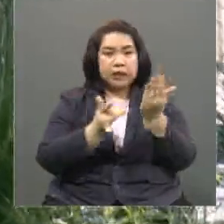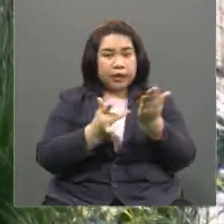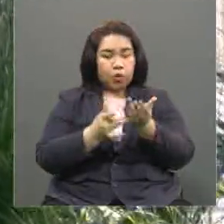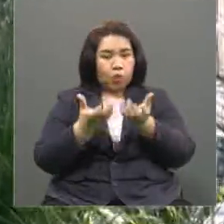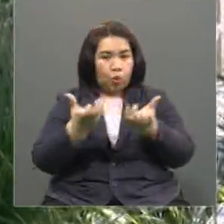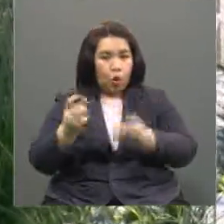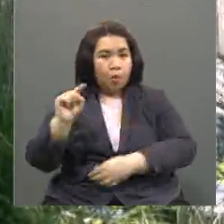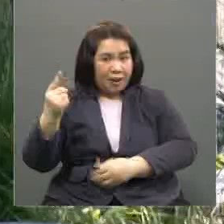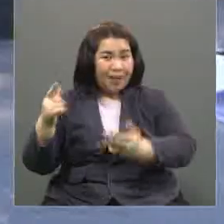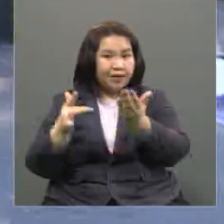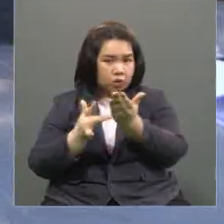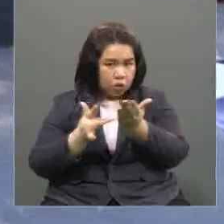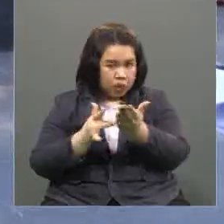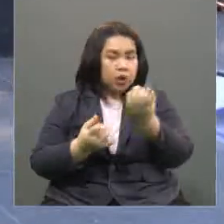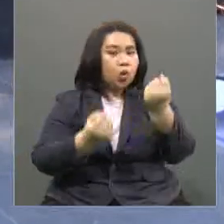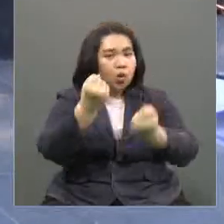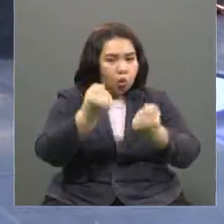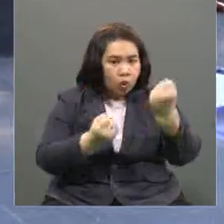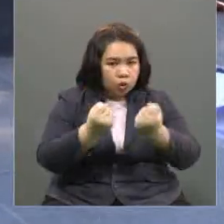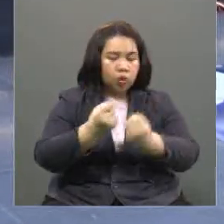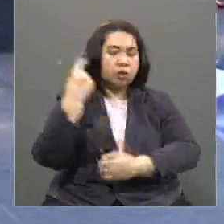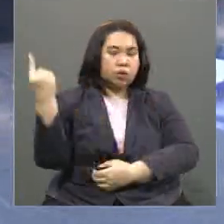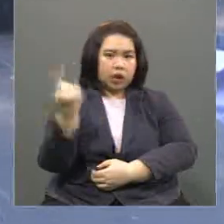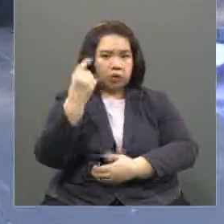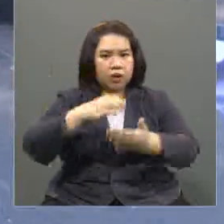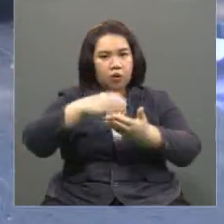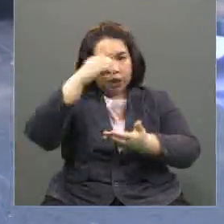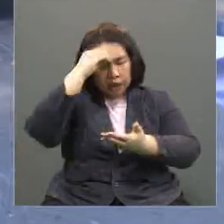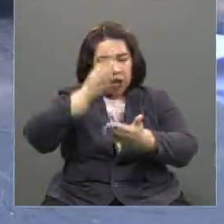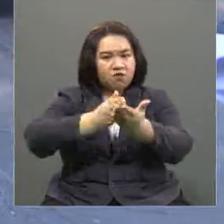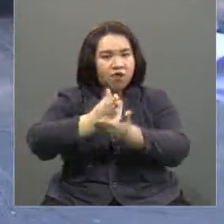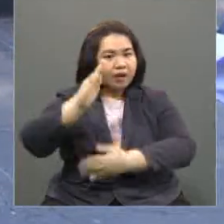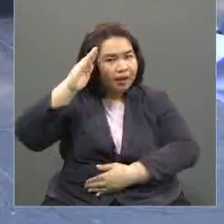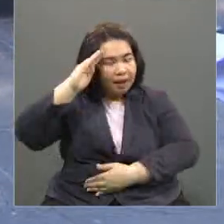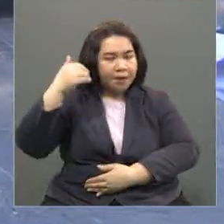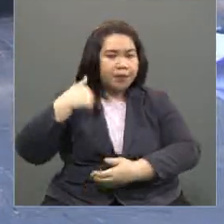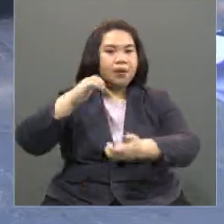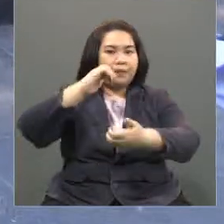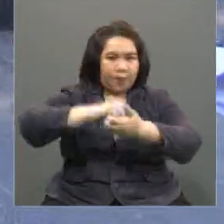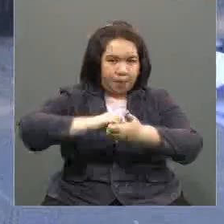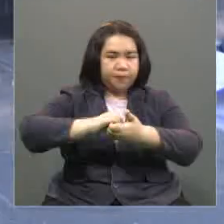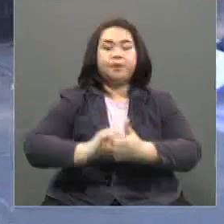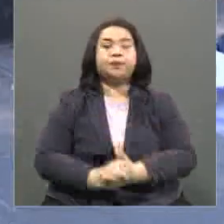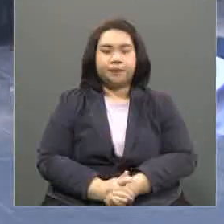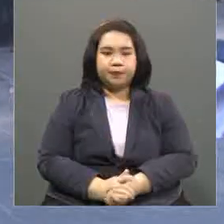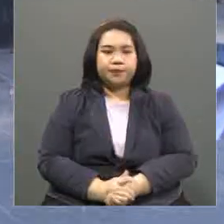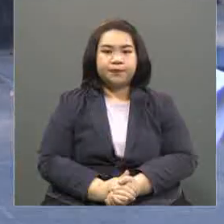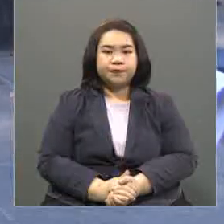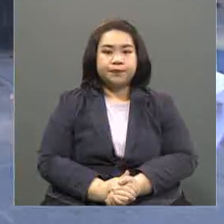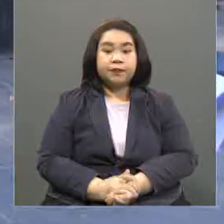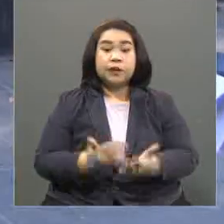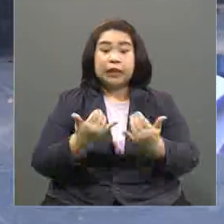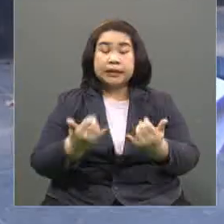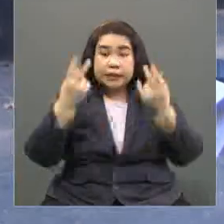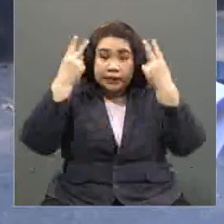มด้านอุตสาหกรรมยานยนต์การท่องเที่ยวการศึกษาความมั่นคงแล้วก็ความร่วมมือพหุภาคีค่ะ ซึ่งนอกจากที่ท่านนาย